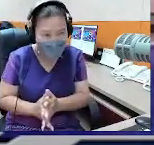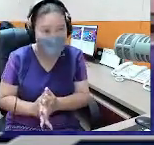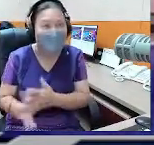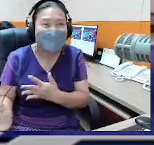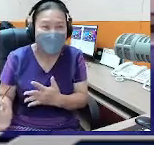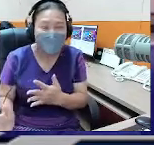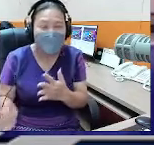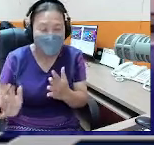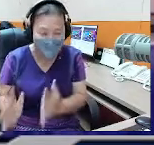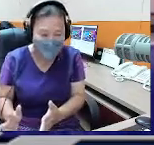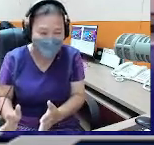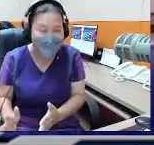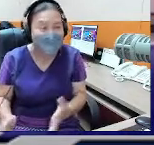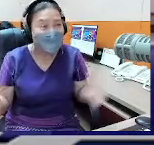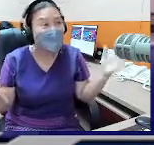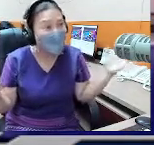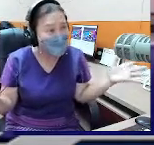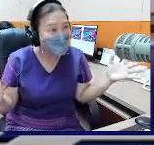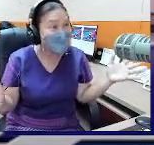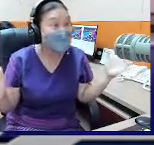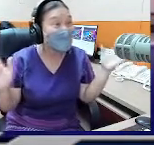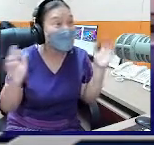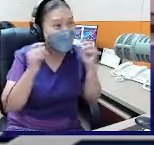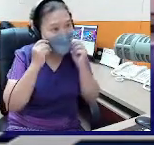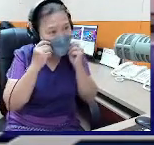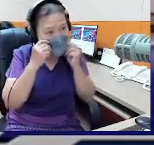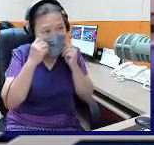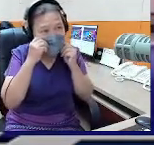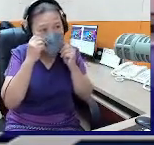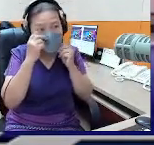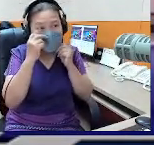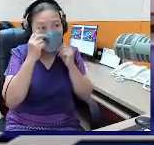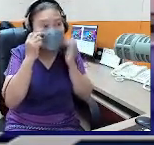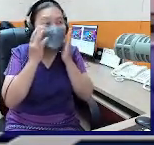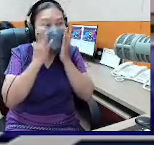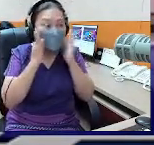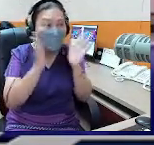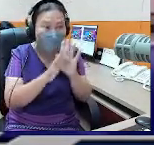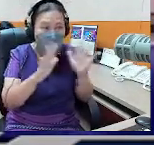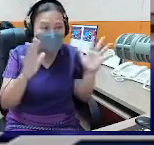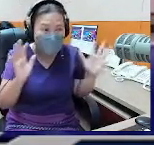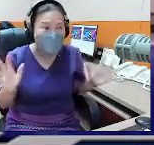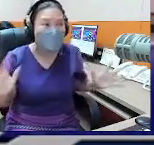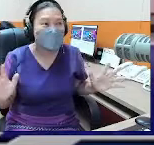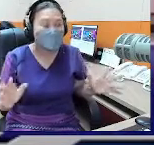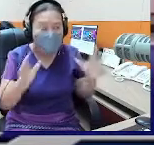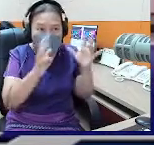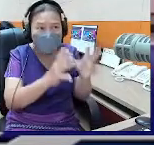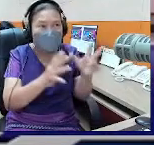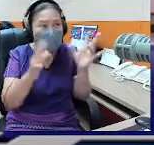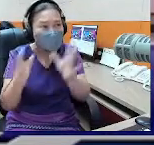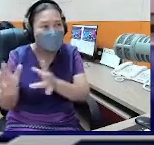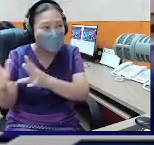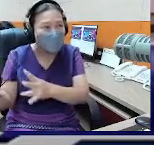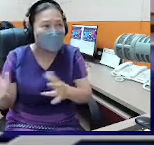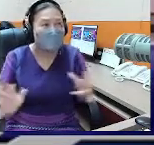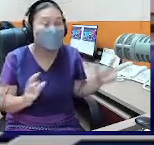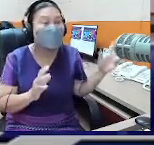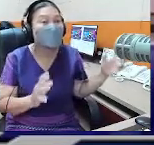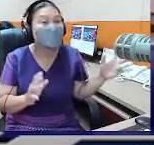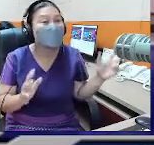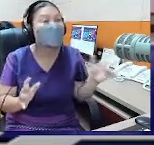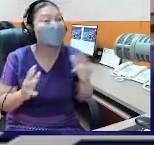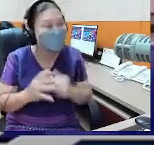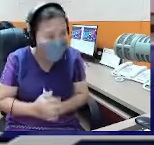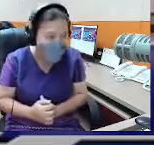อยดูแลเอาใจใส่น้องๆเป็นอย่างดีทีนี้เราถามถึงสิ่งอำนวยความสะดวกบ้างดีกว่าอาจารย์ในมหาวิทยาลัยสิ่งอำนวยความสะดวก ชน์ต่างๆที่